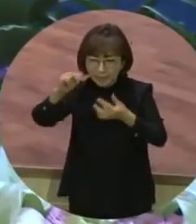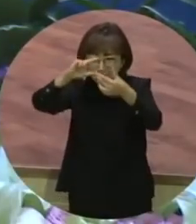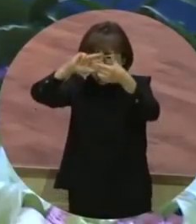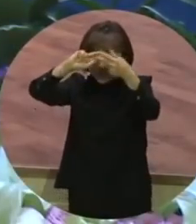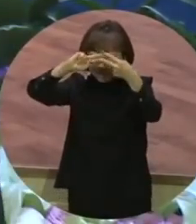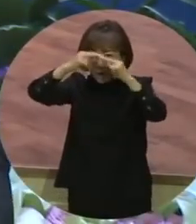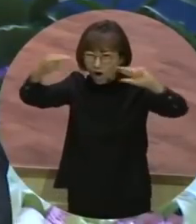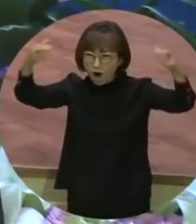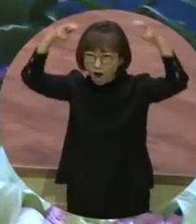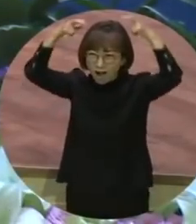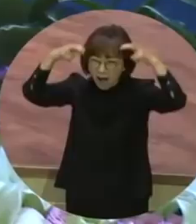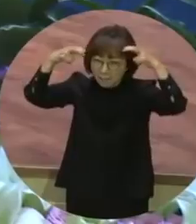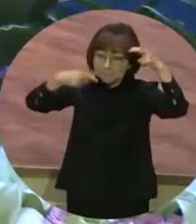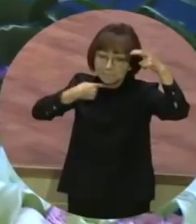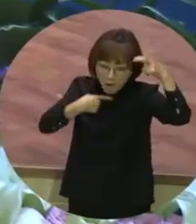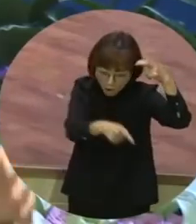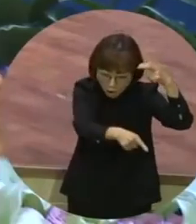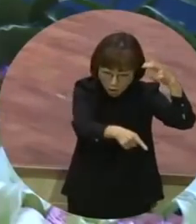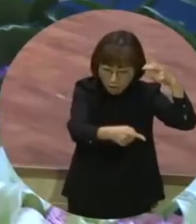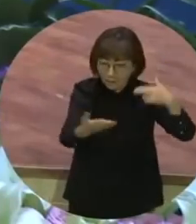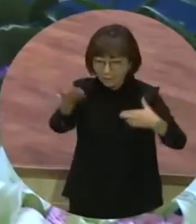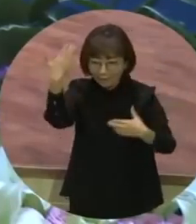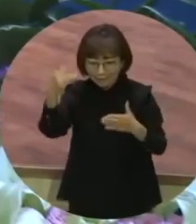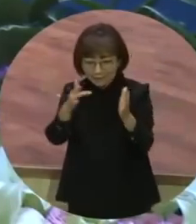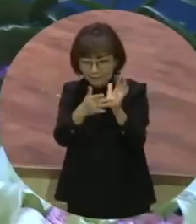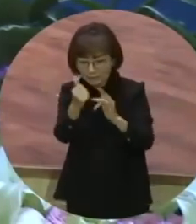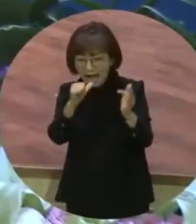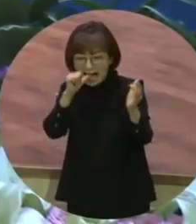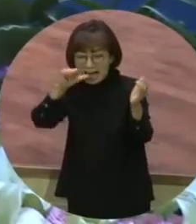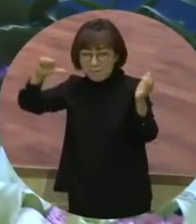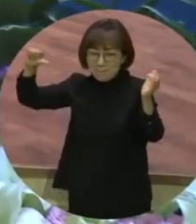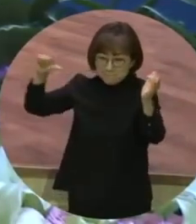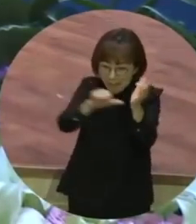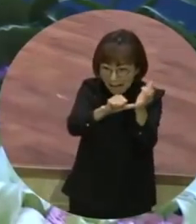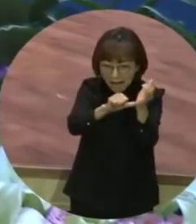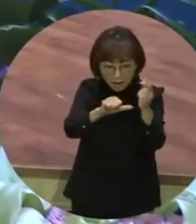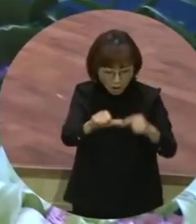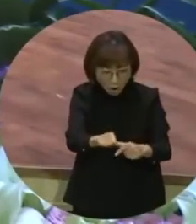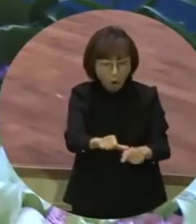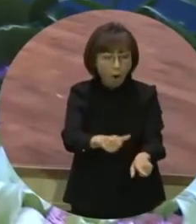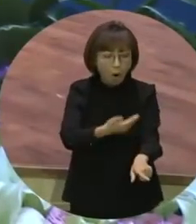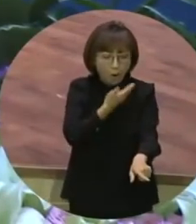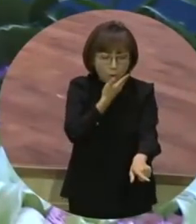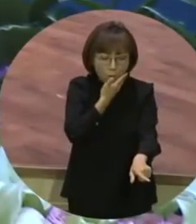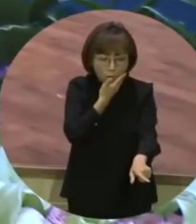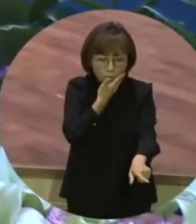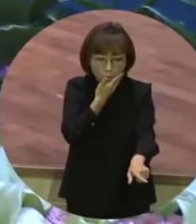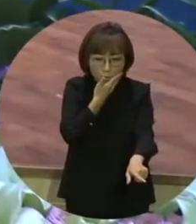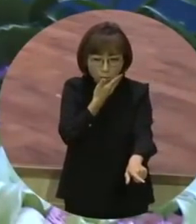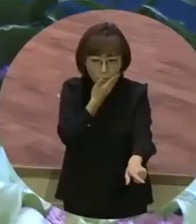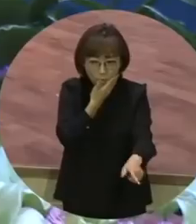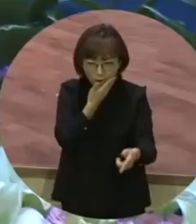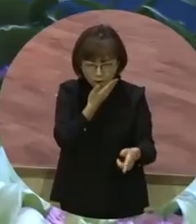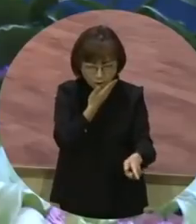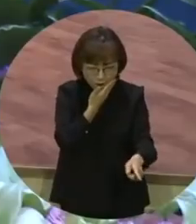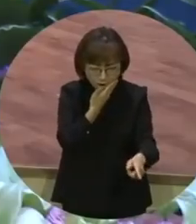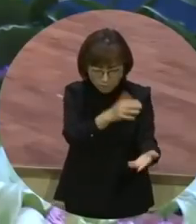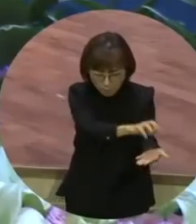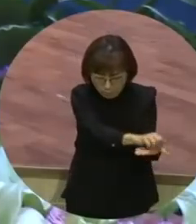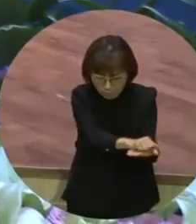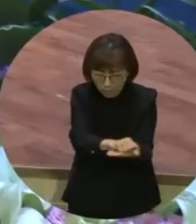면류관. 예수님이 바뀌었던 것, 그 전부 그걸 성스럽게 생각을 해서